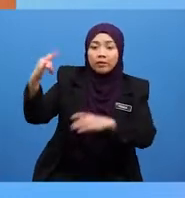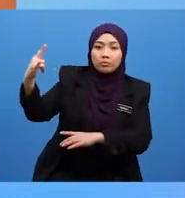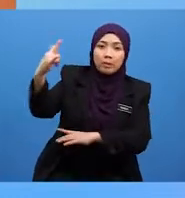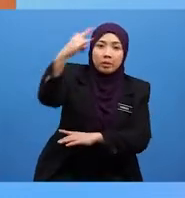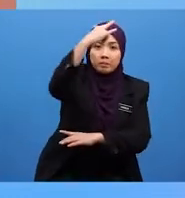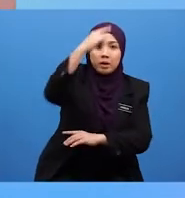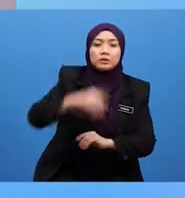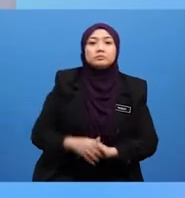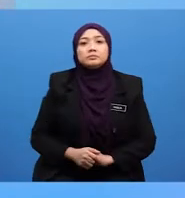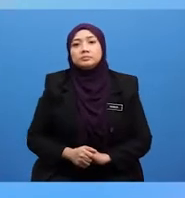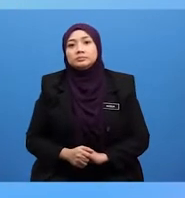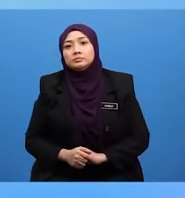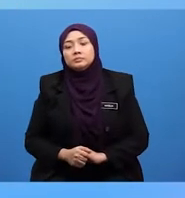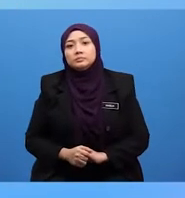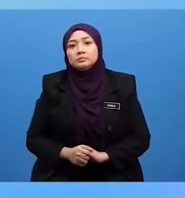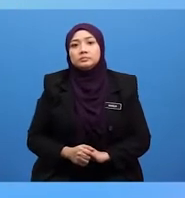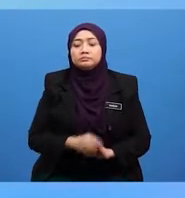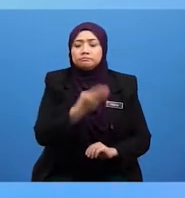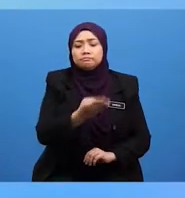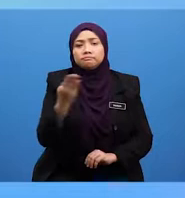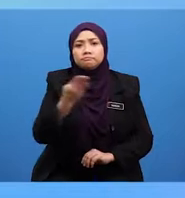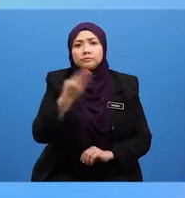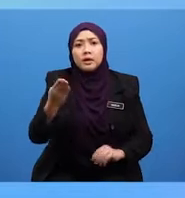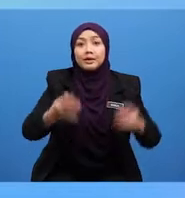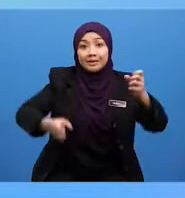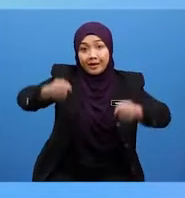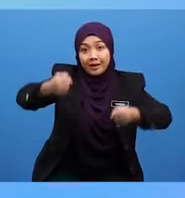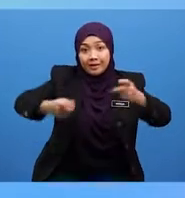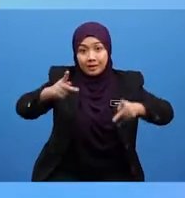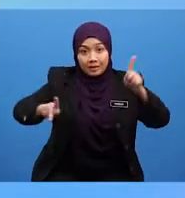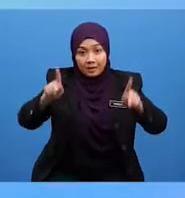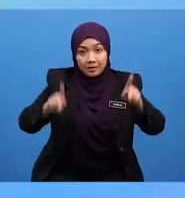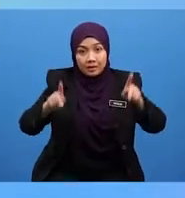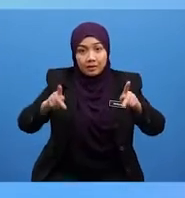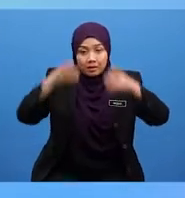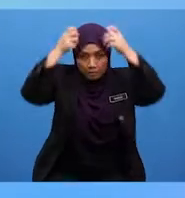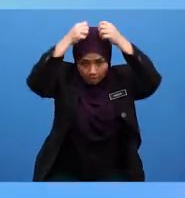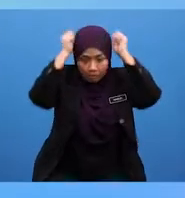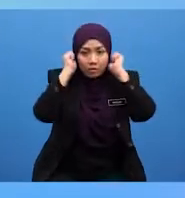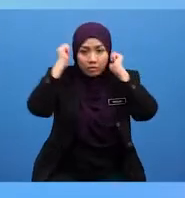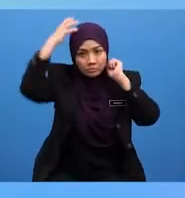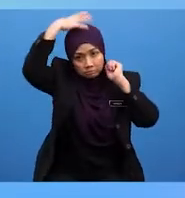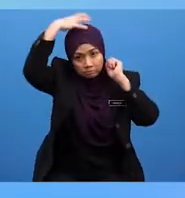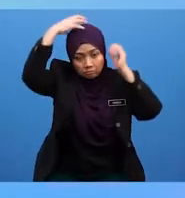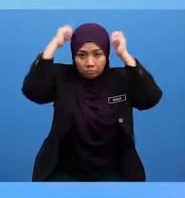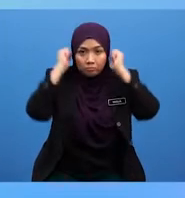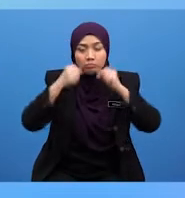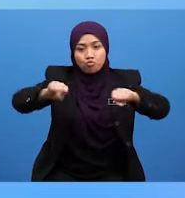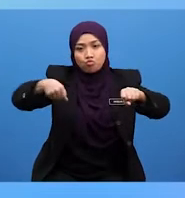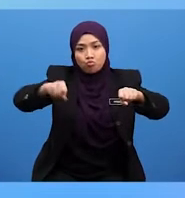terbang. Komponen kereta, topi keledar dan dalam